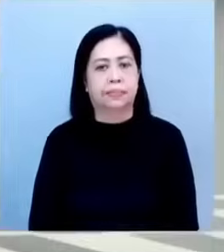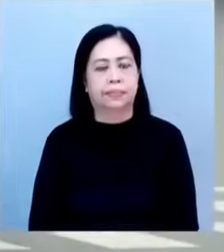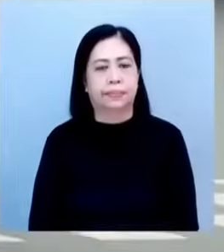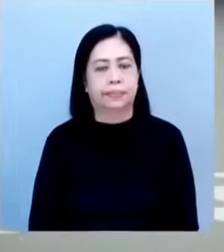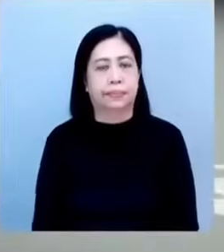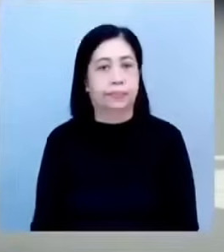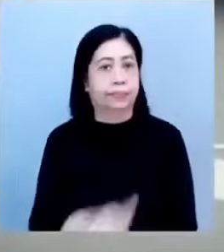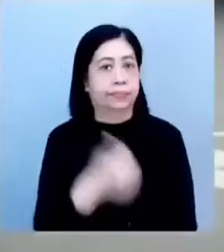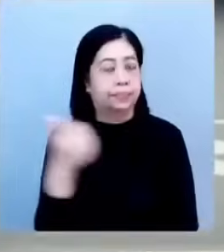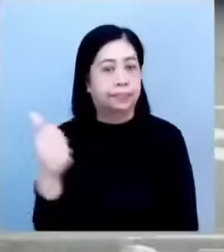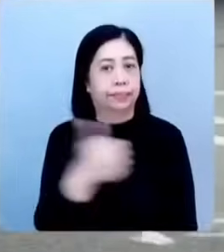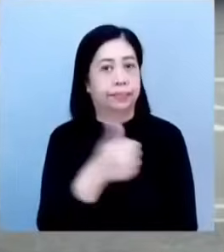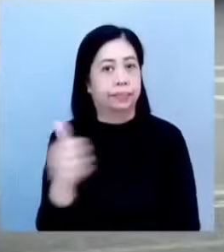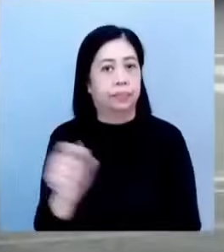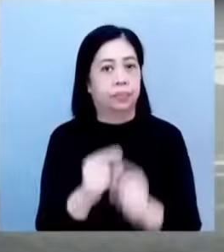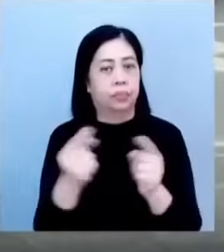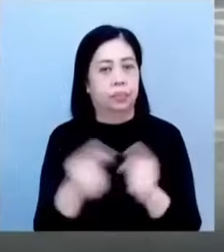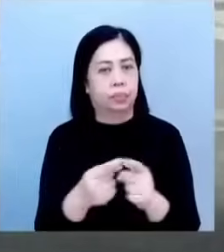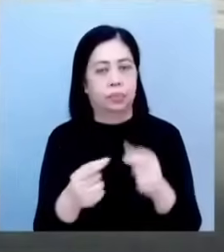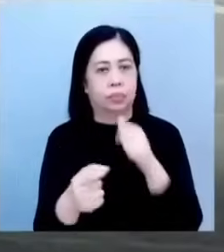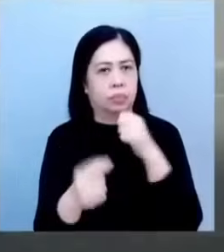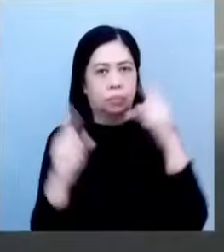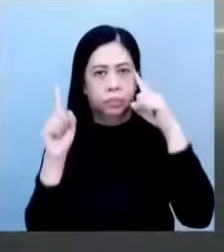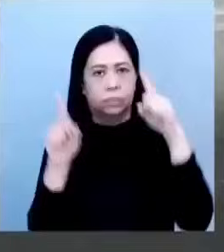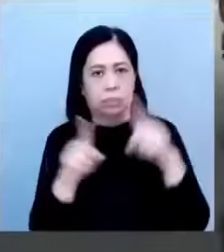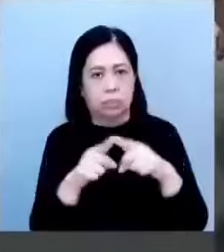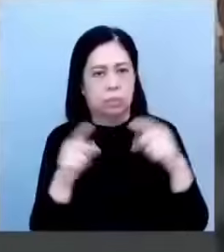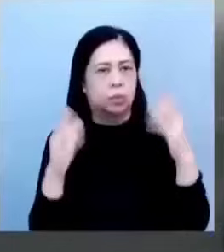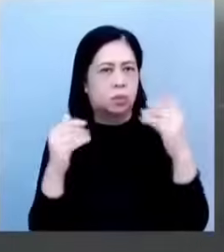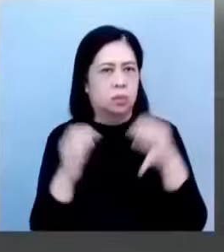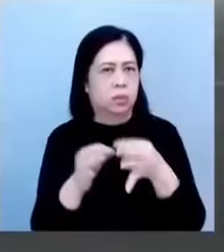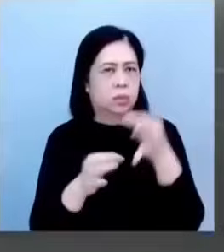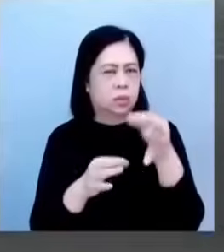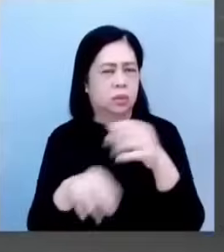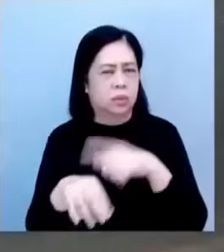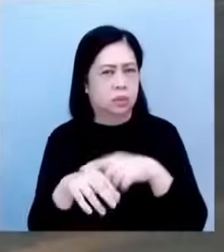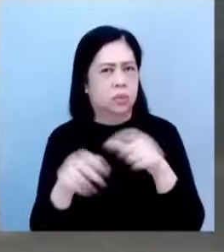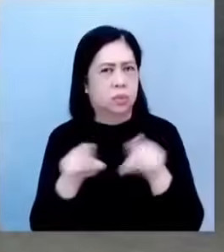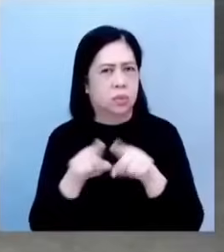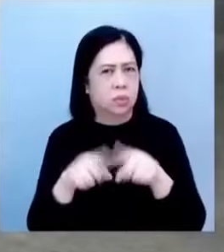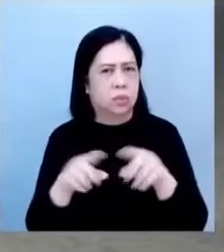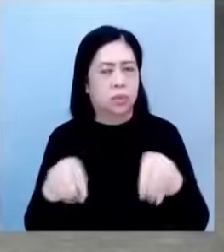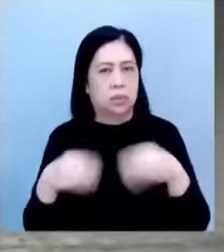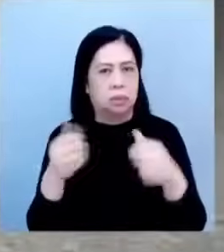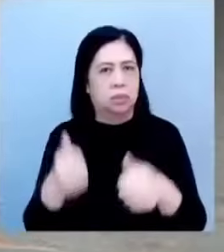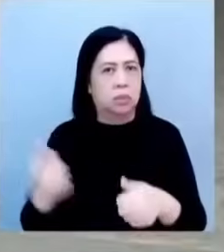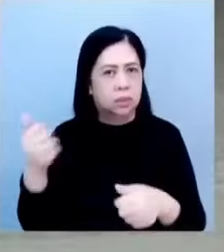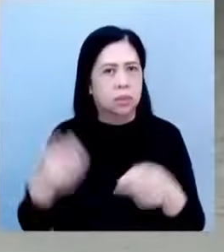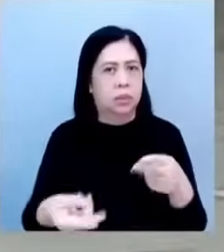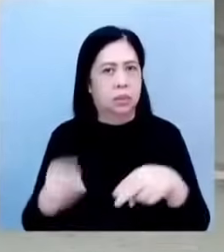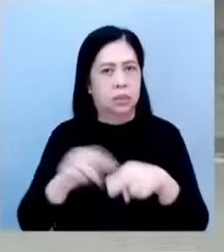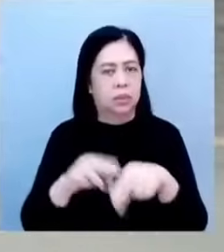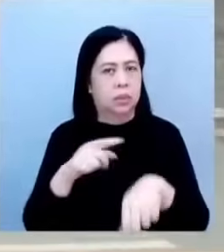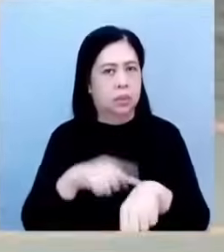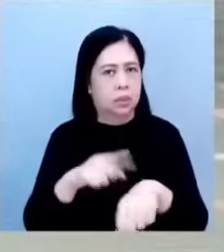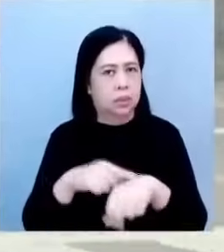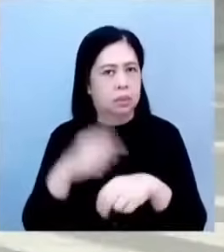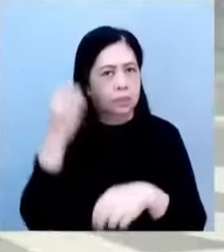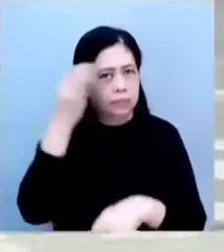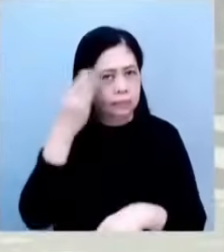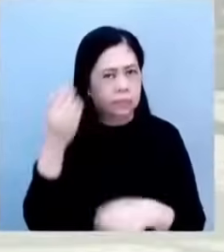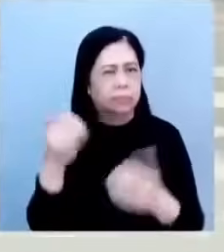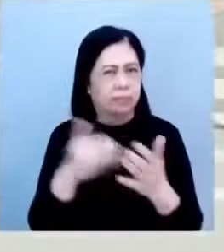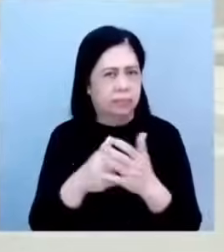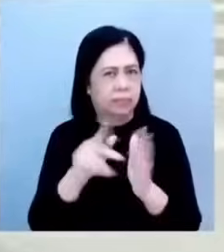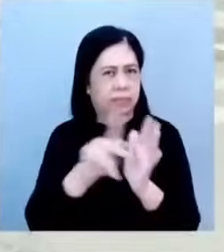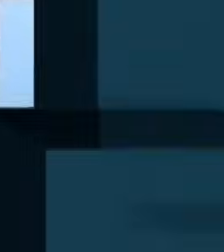Another transport group opposed to the consolidation is hoping that the extension period will also give authorities additional time to reconsider the policy.